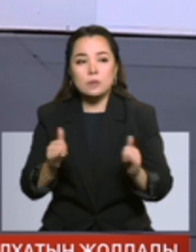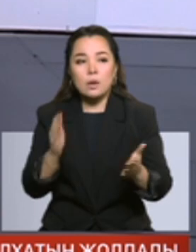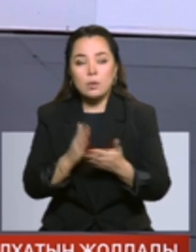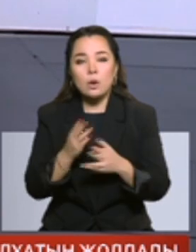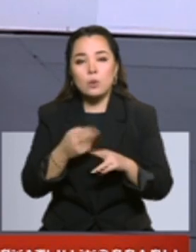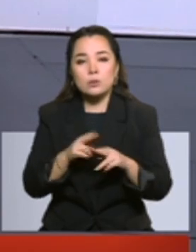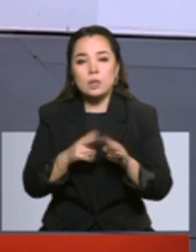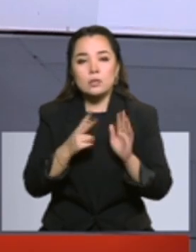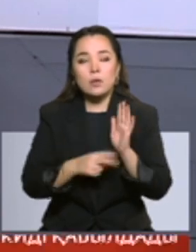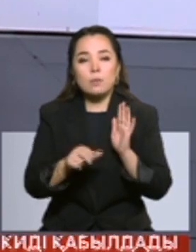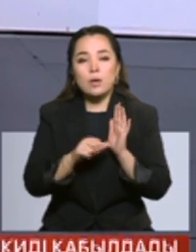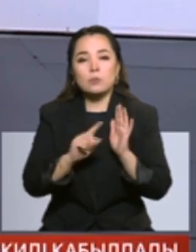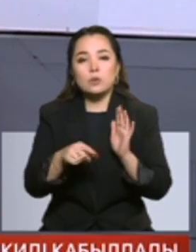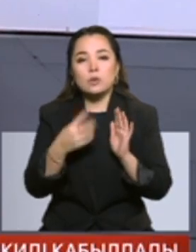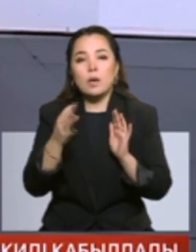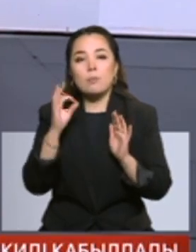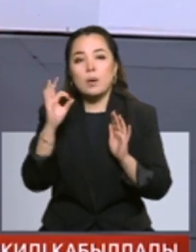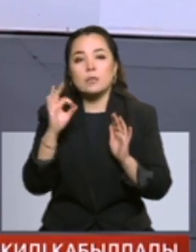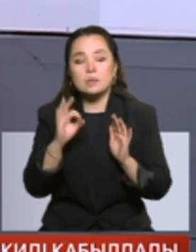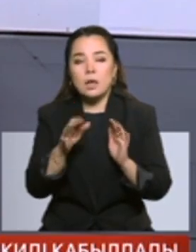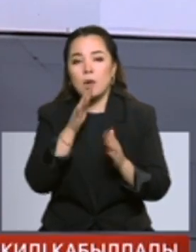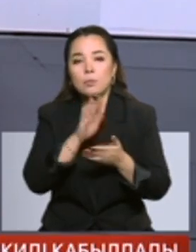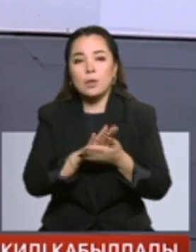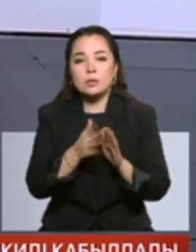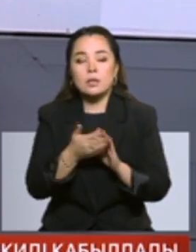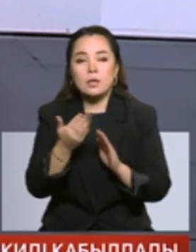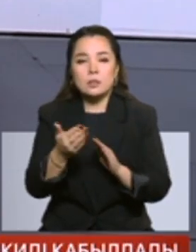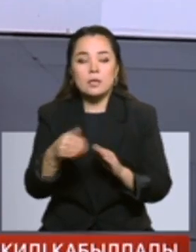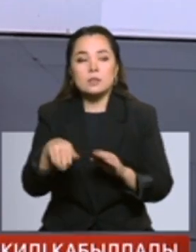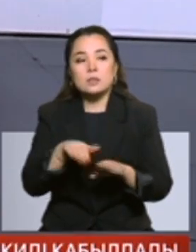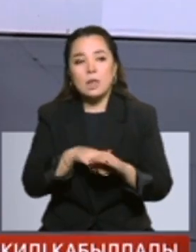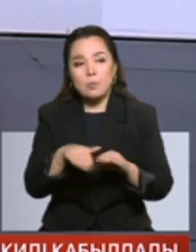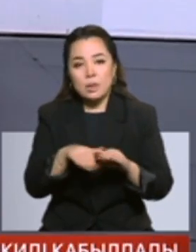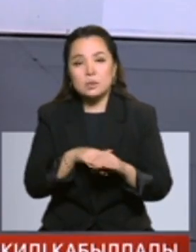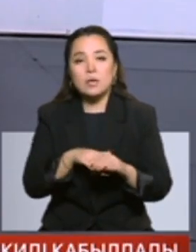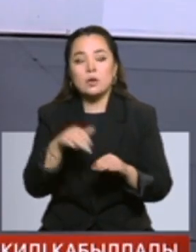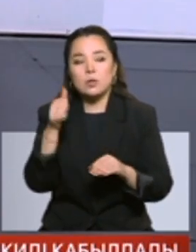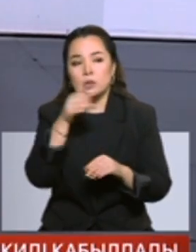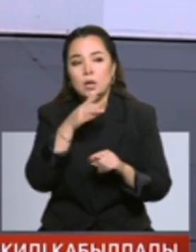Оның 76,4% мерзімді депозиттер мен ағымдағы шоттар.